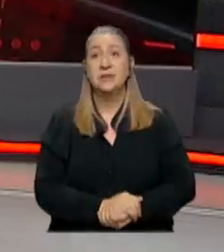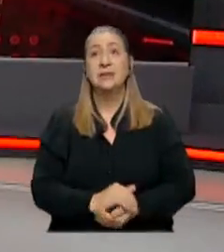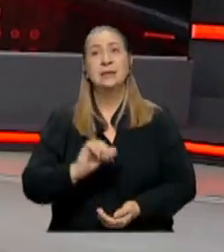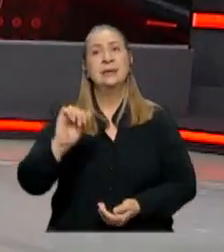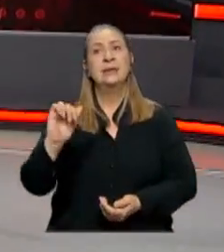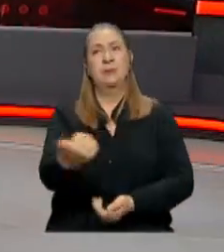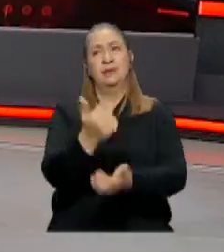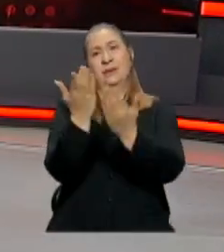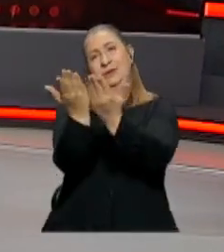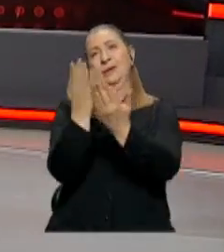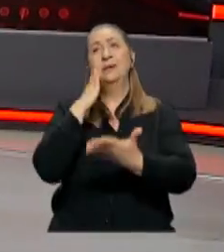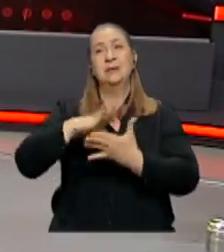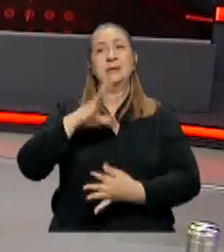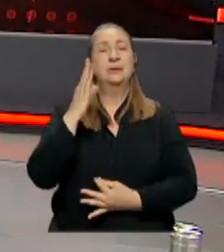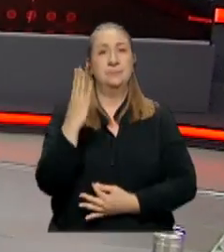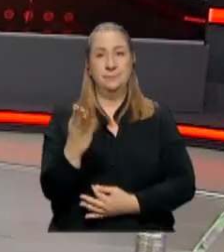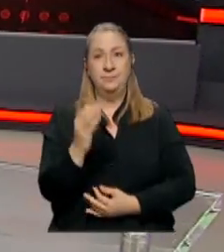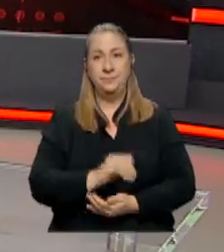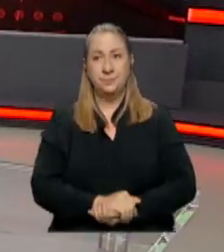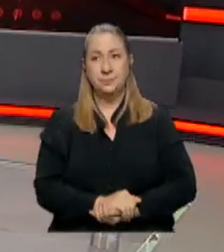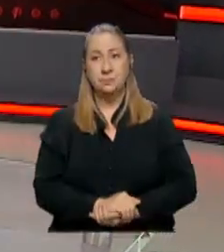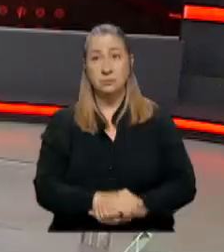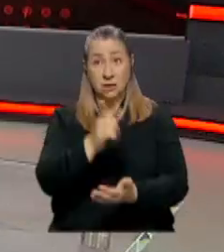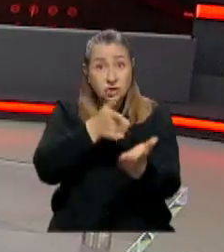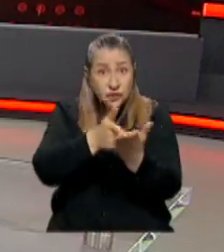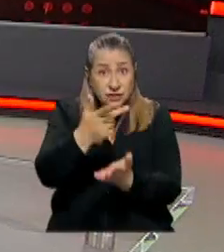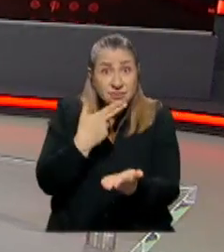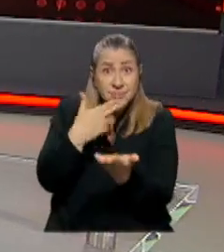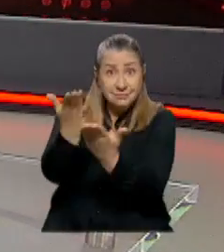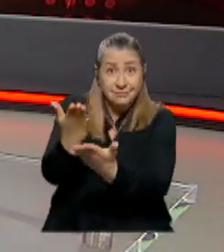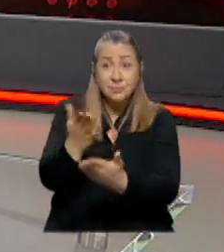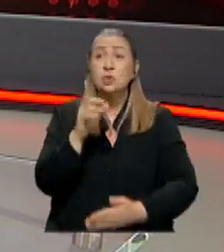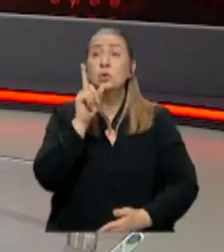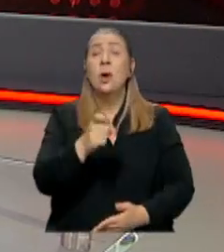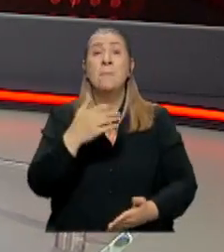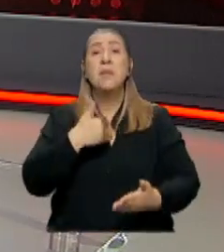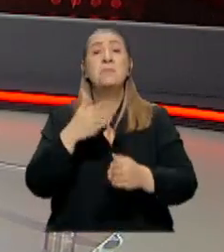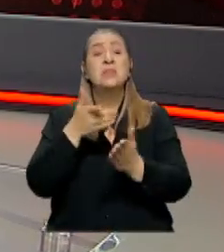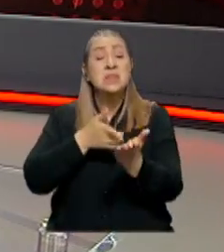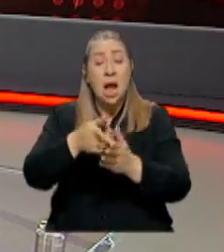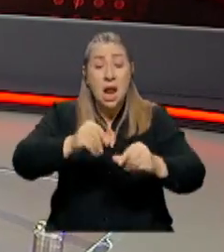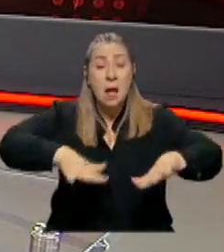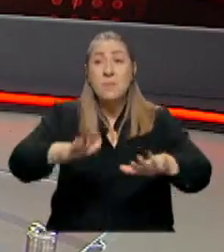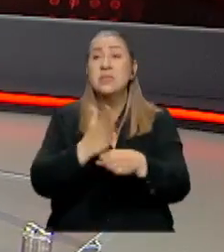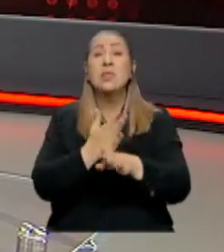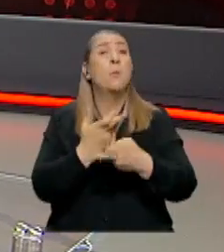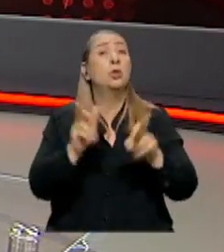Kıymetli bir insanımız, bir çiftçi hanımefendi soruyor. Benim tarlam neden boş kalsın?